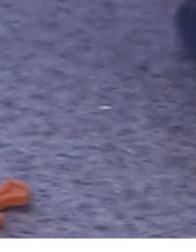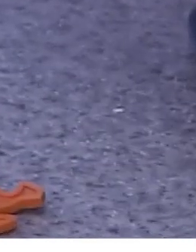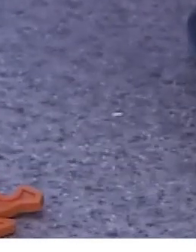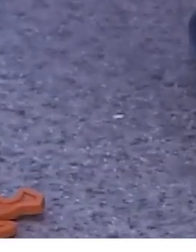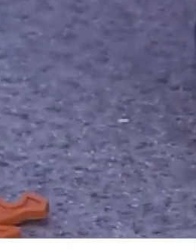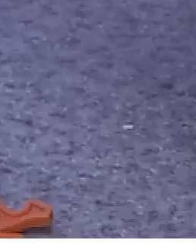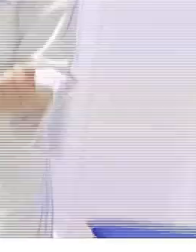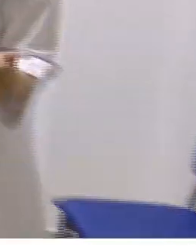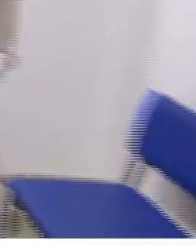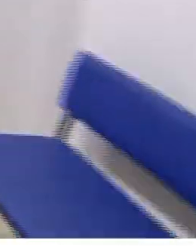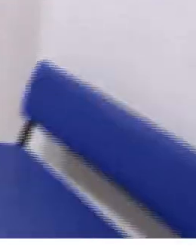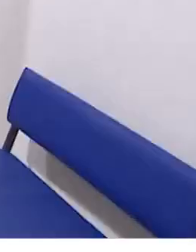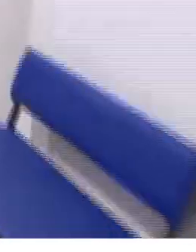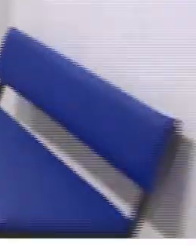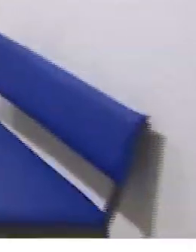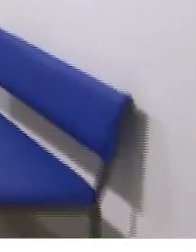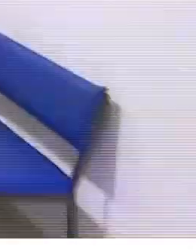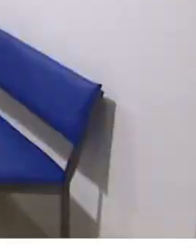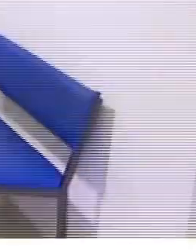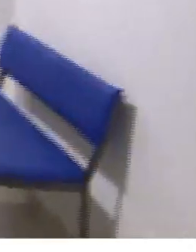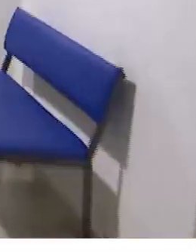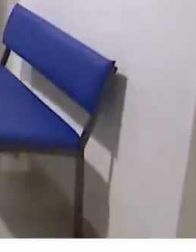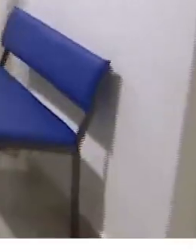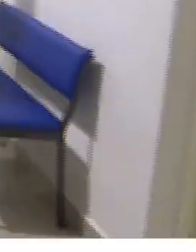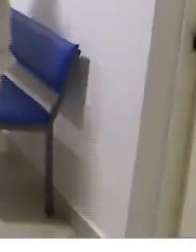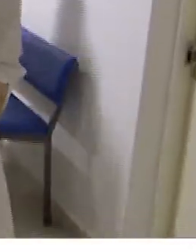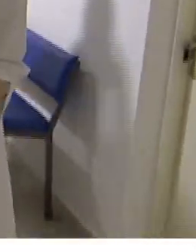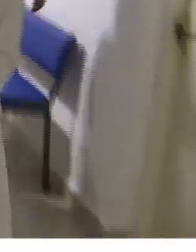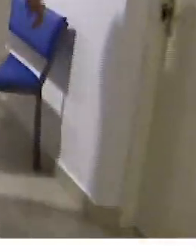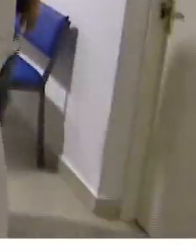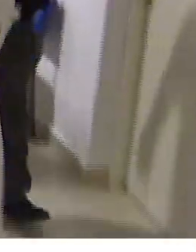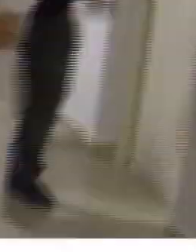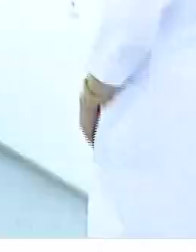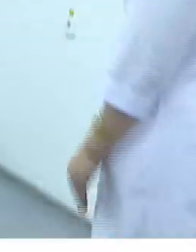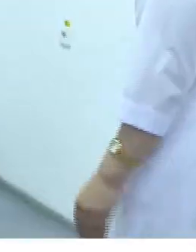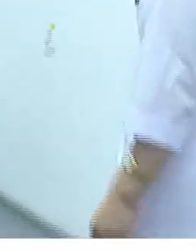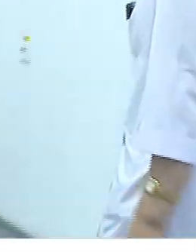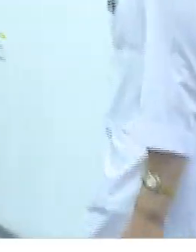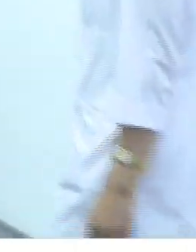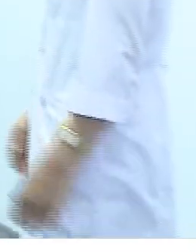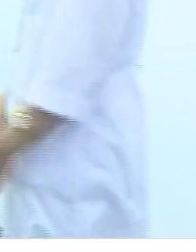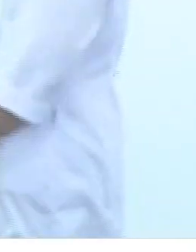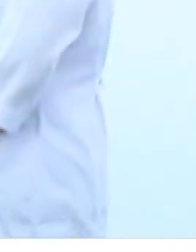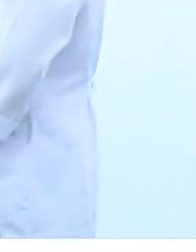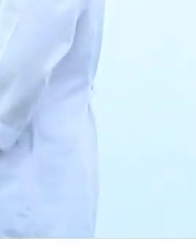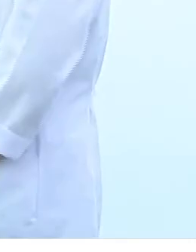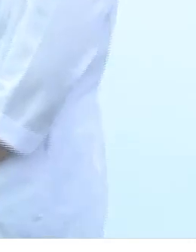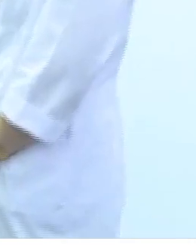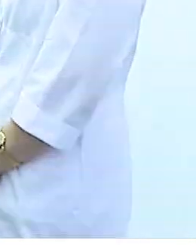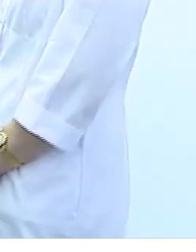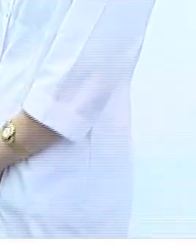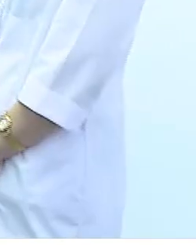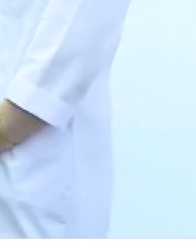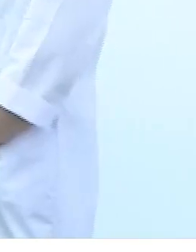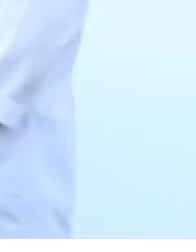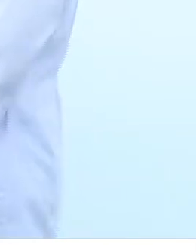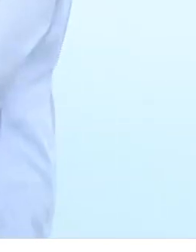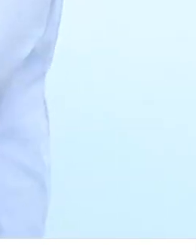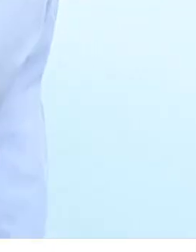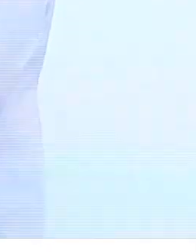да 100 мектеп, 100 аурухана жобасы бойынша салынған облыс орталығында көп бейінді балалар ауруханасында